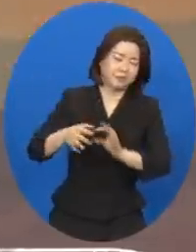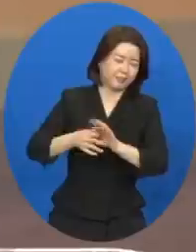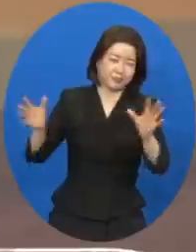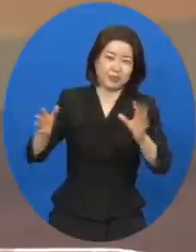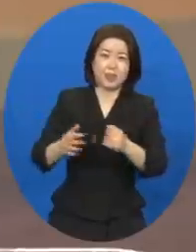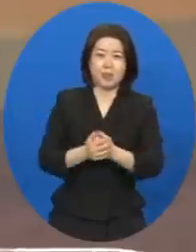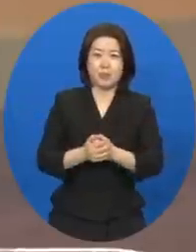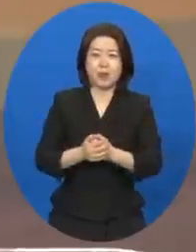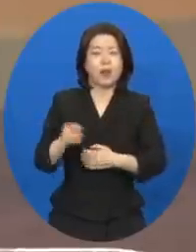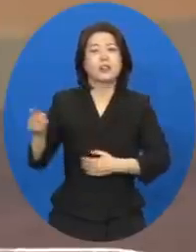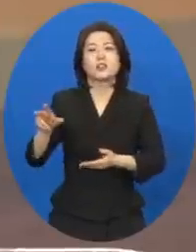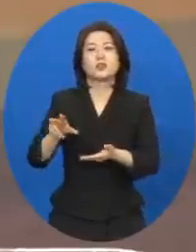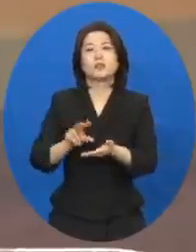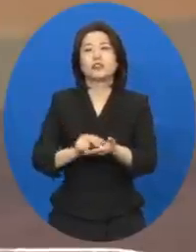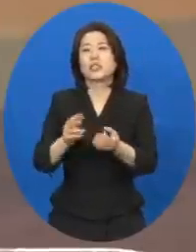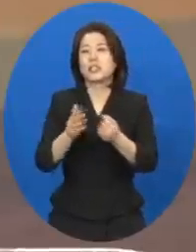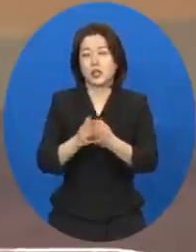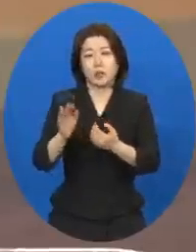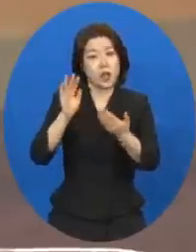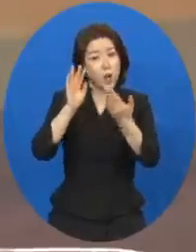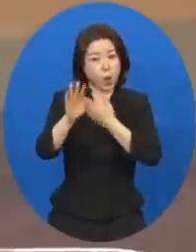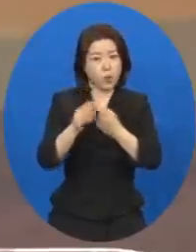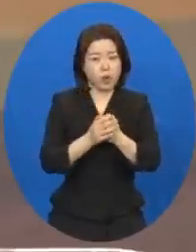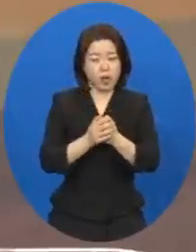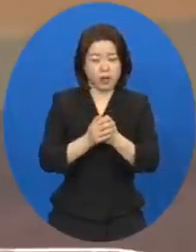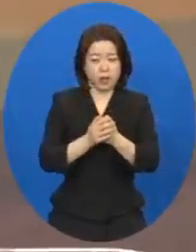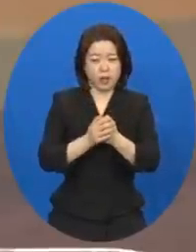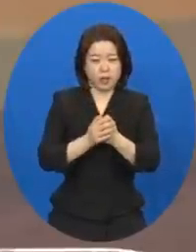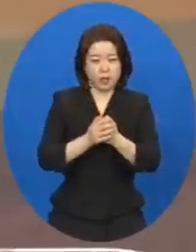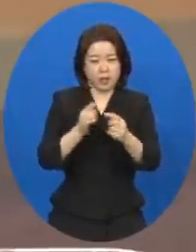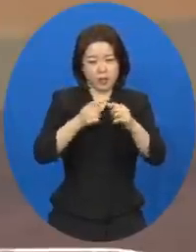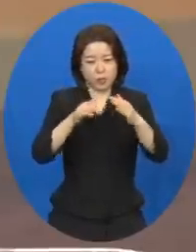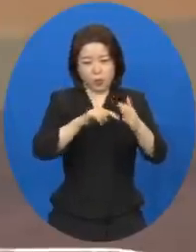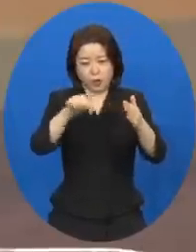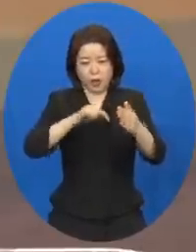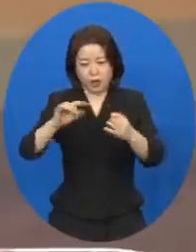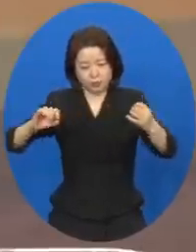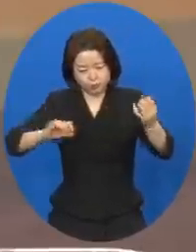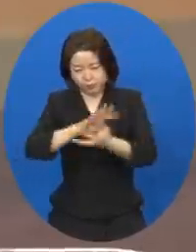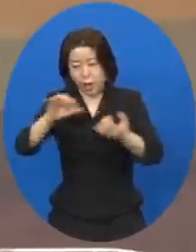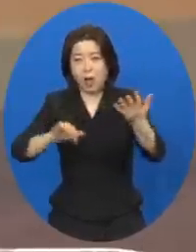사실 이제 그 문제 때문에 교회에 나중에 큰 난리가 벌어집니다.